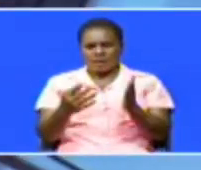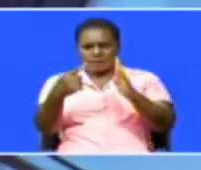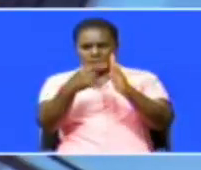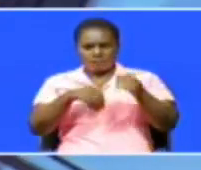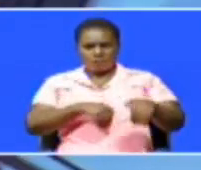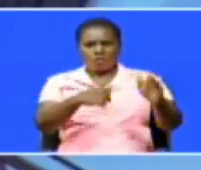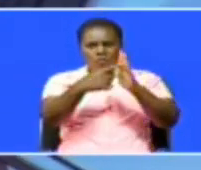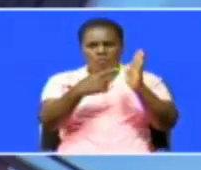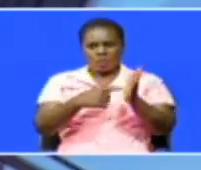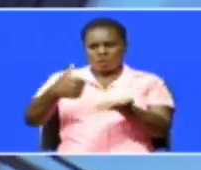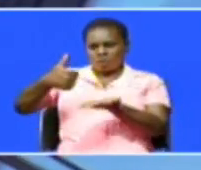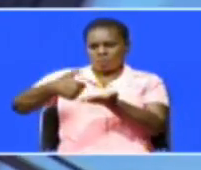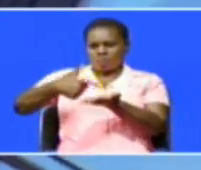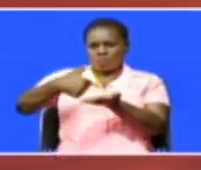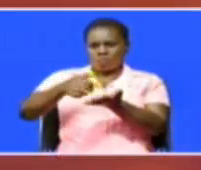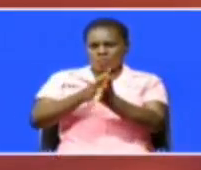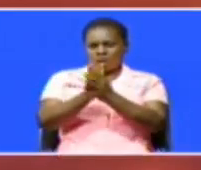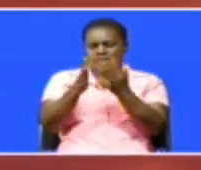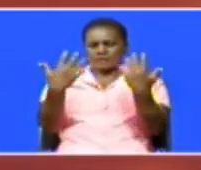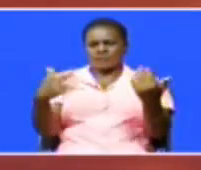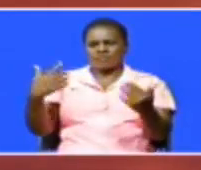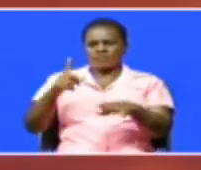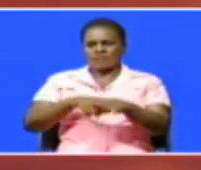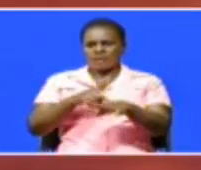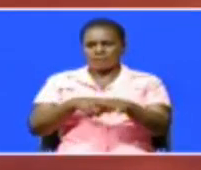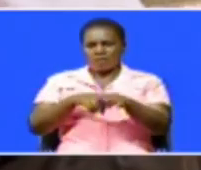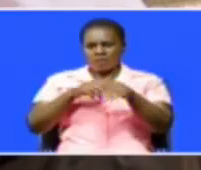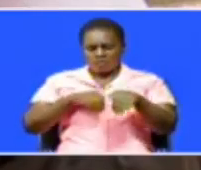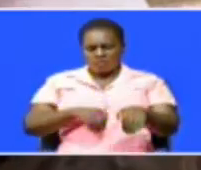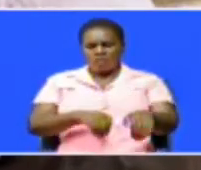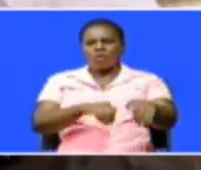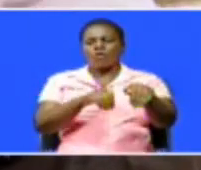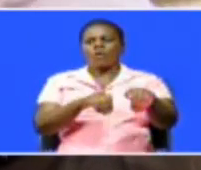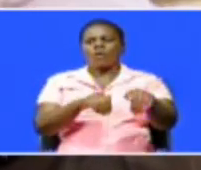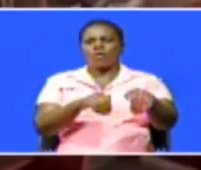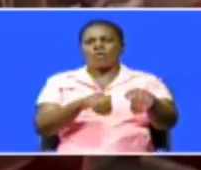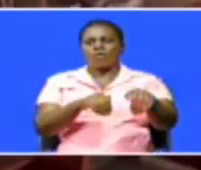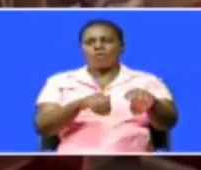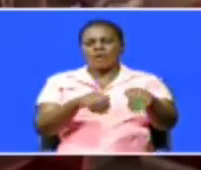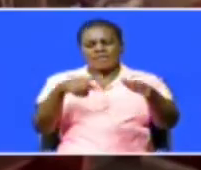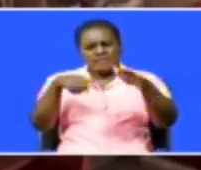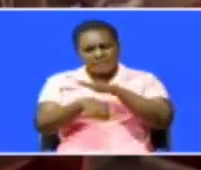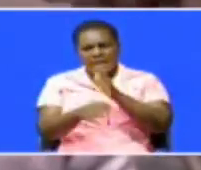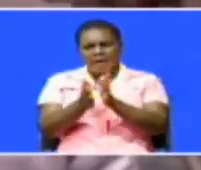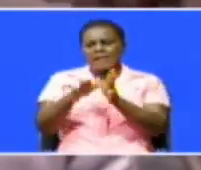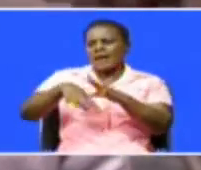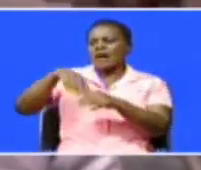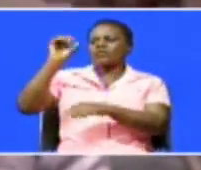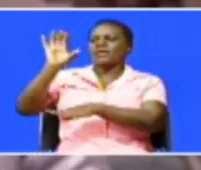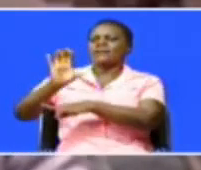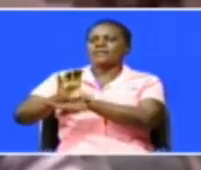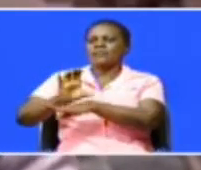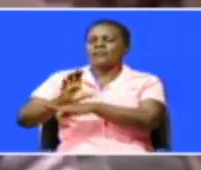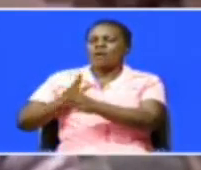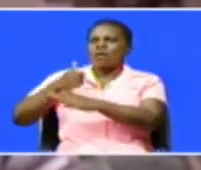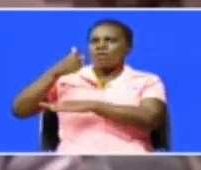uliowekwa. Sanitize kila wakati. Uangalifu wa kiasi cha haja nje na ndani. We have